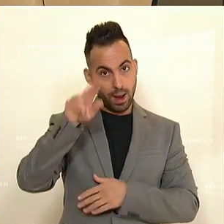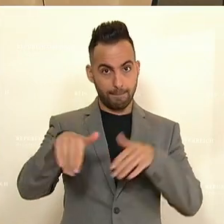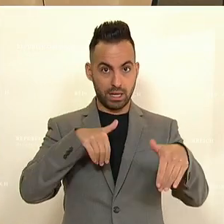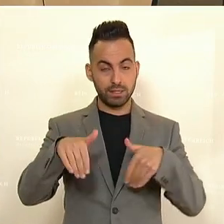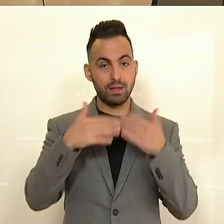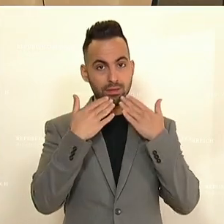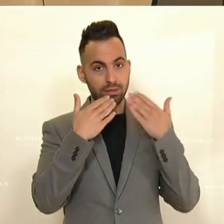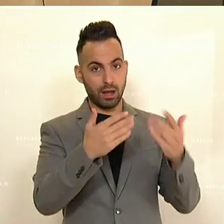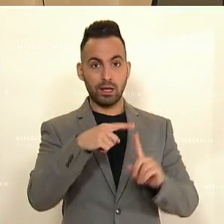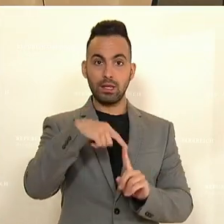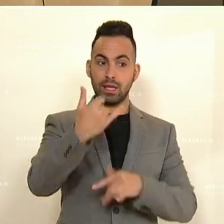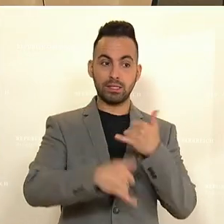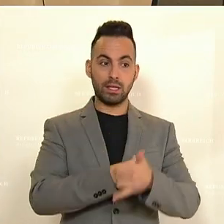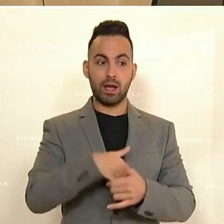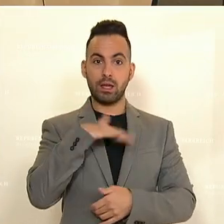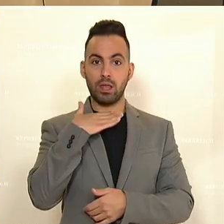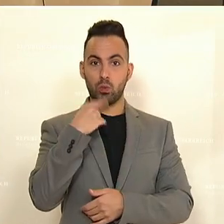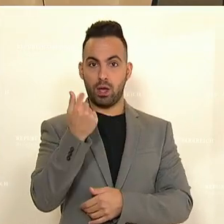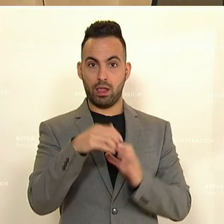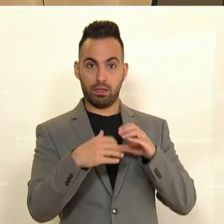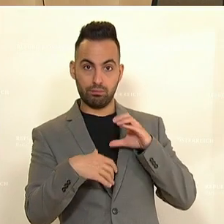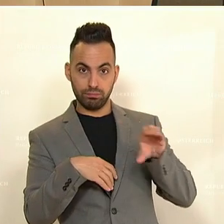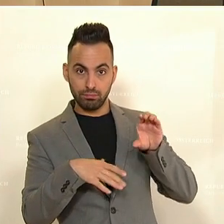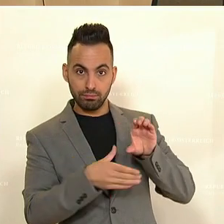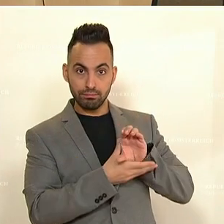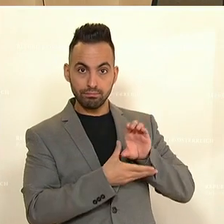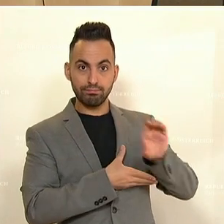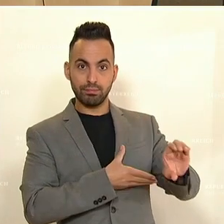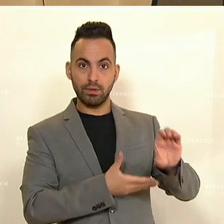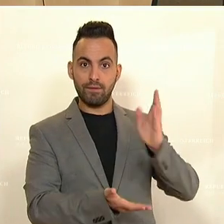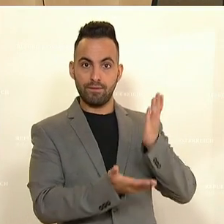Es ist ausreichend Geld vorgesehen für nächstes Jahr. Und